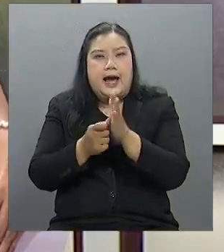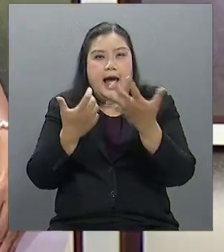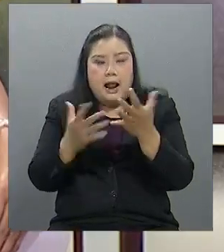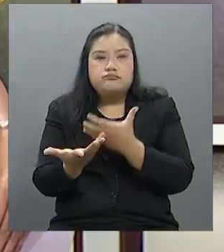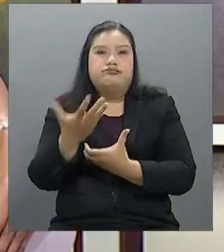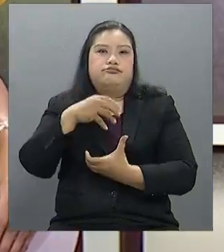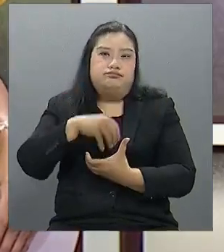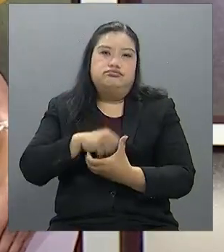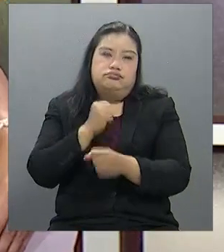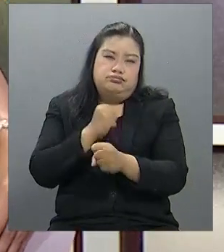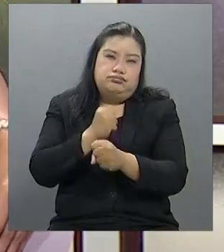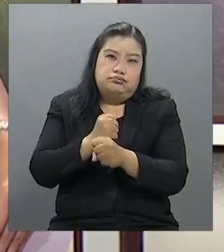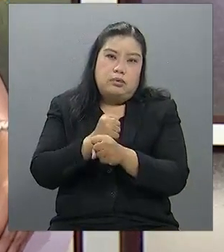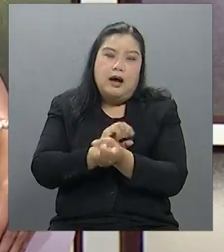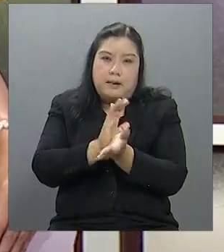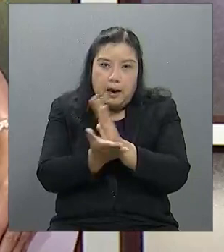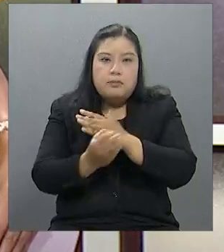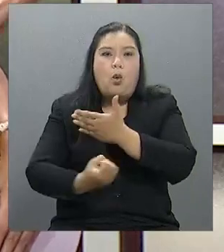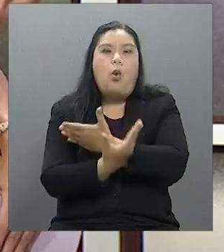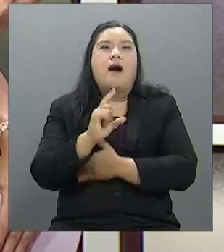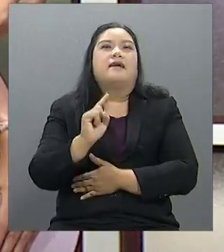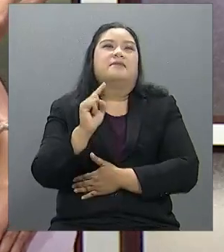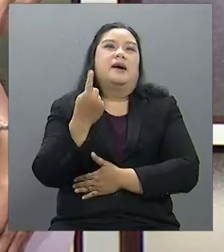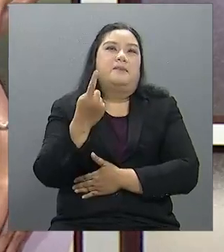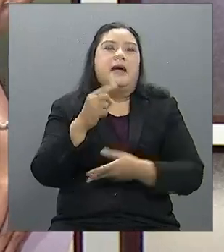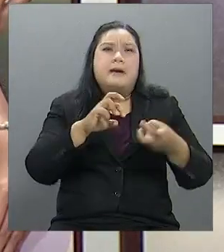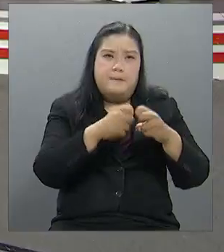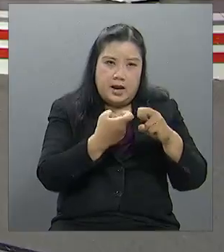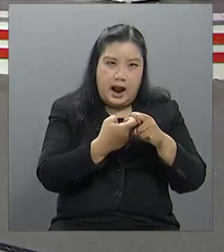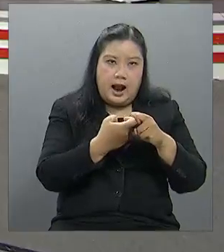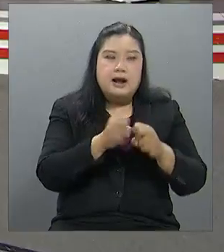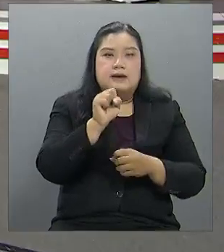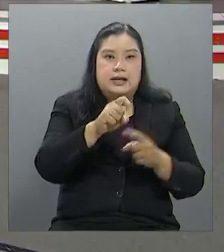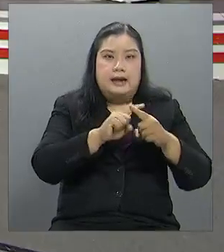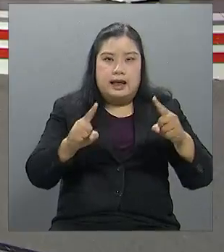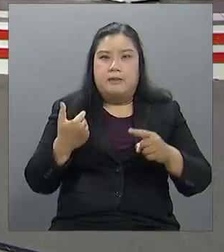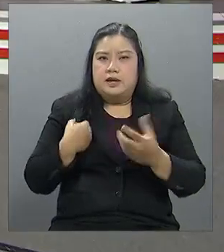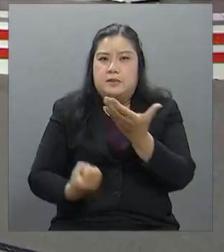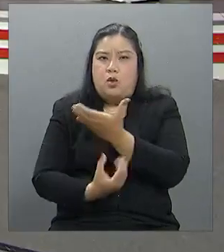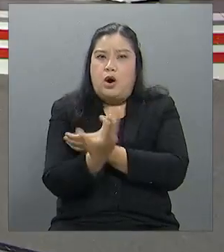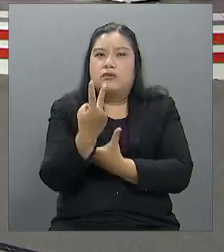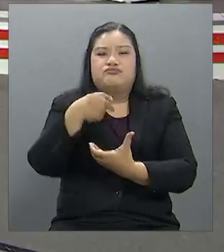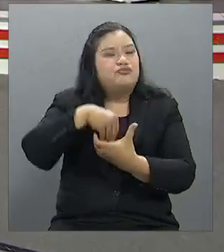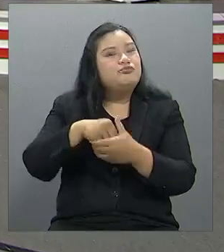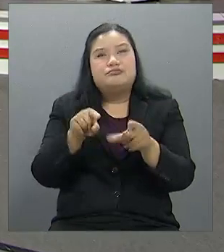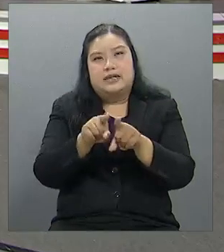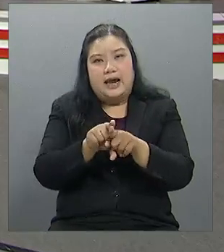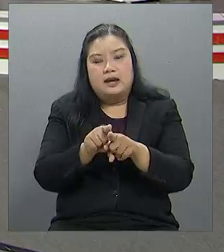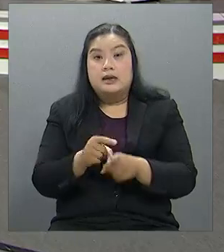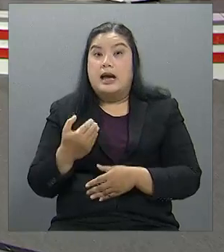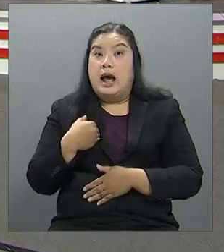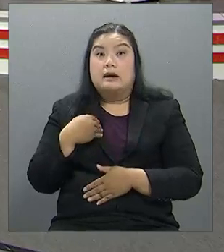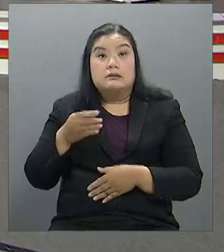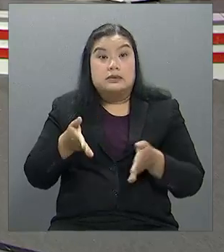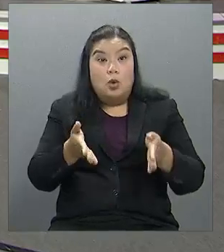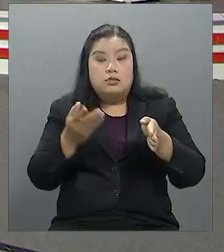ช่อย่างเนี้ยปัญหาเนี่ยมันจะมีทางออกแฝงตัวอยู่ในนั้นเสมอใช่ไหมคะชาวบ้านเขาก็ไปหาปลากันได้ดูสิดังนั้น